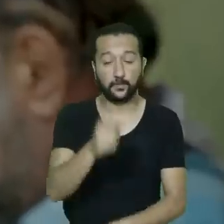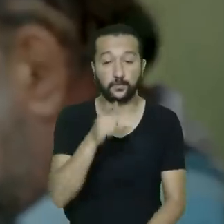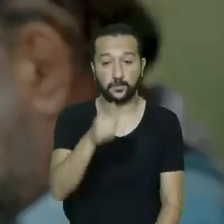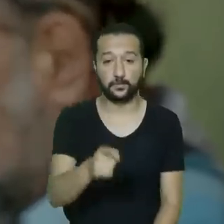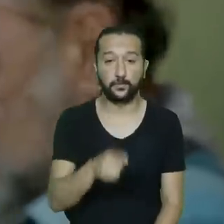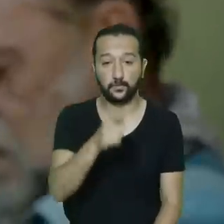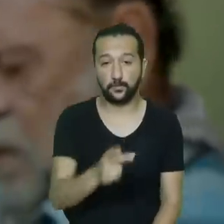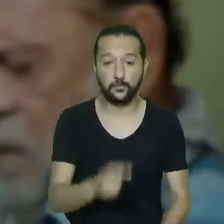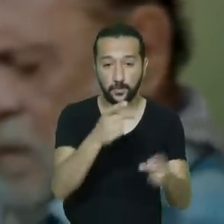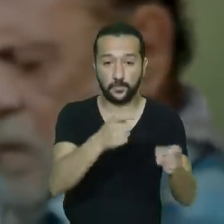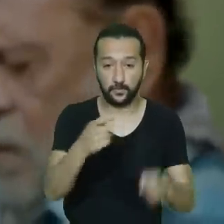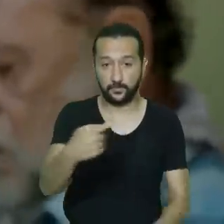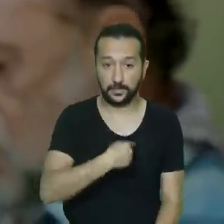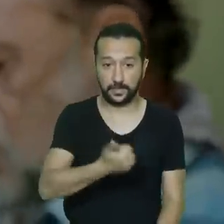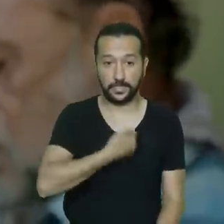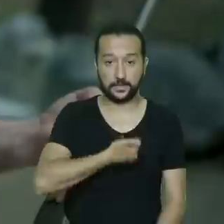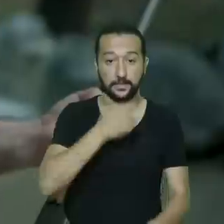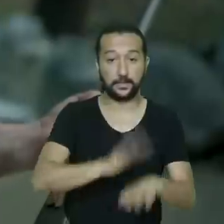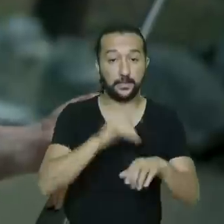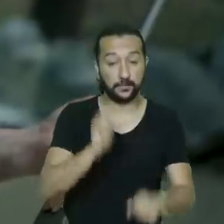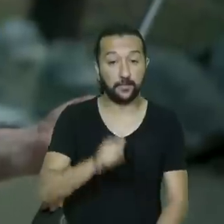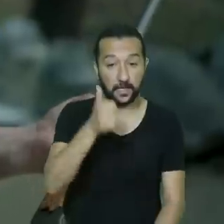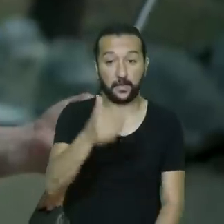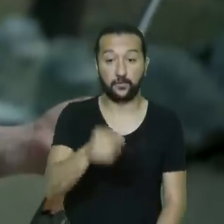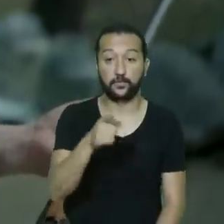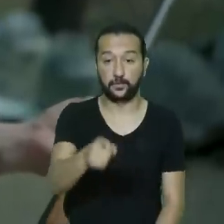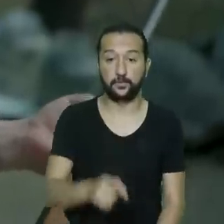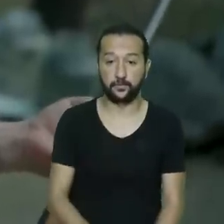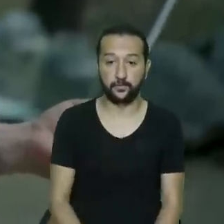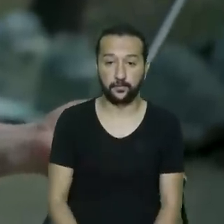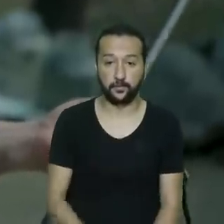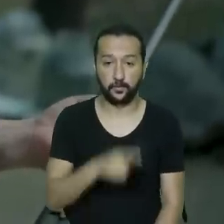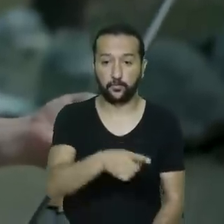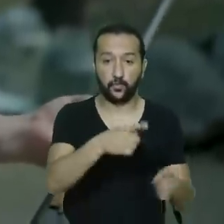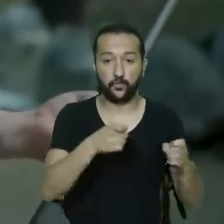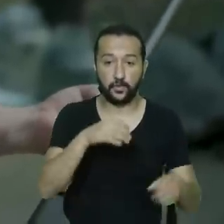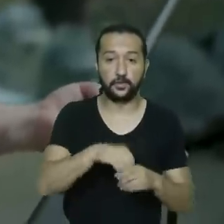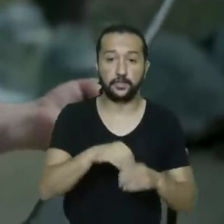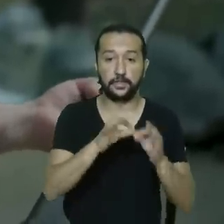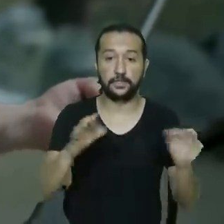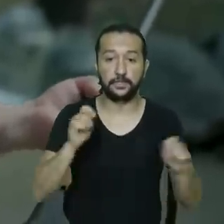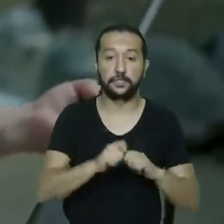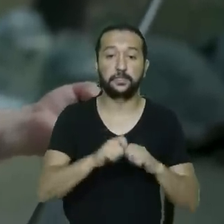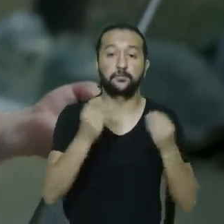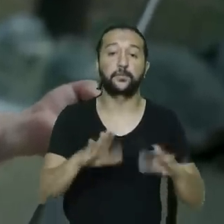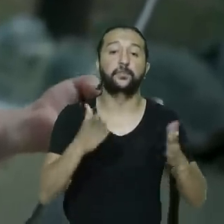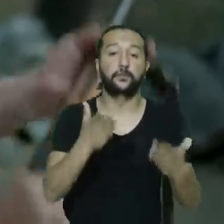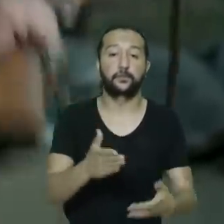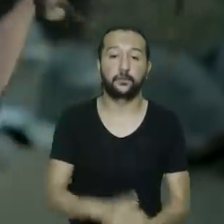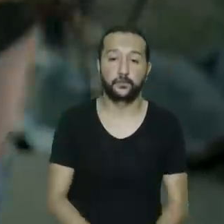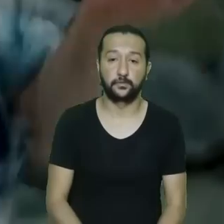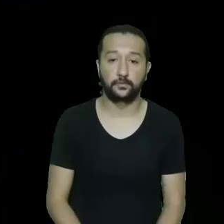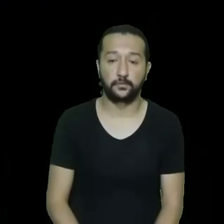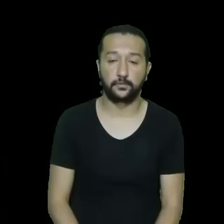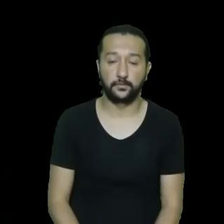sana. Boş tüfekle bana artistlik yaptın ya. Helal olsun lan vallahi sana. Bu tüfeklerde hiç iyi yapılmıyor gari. Tüfeğin